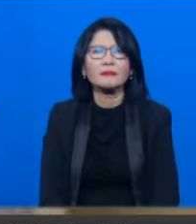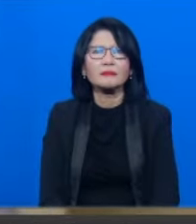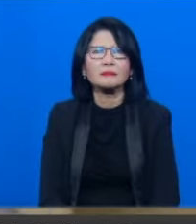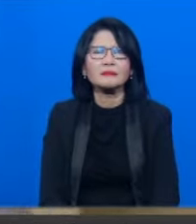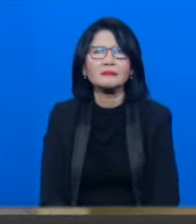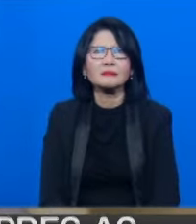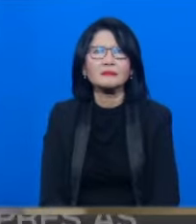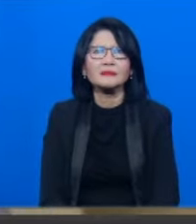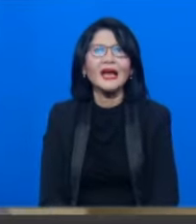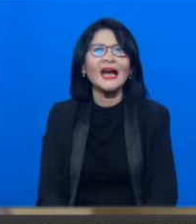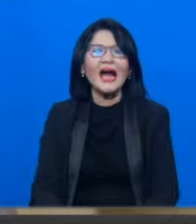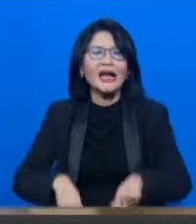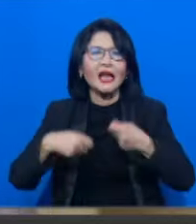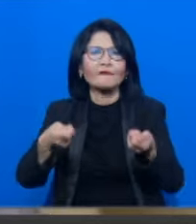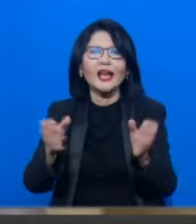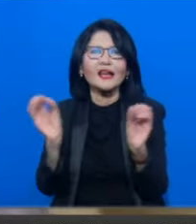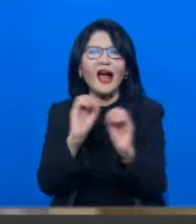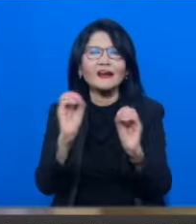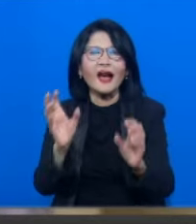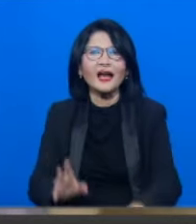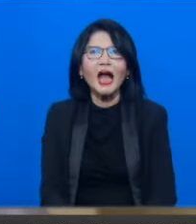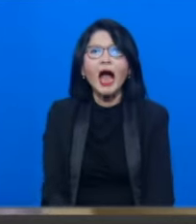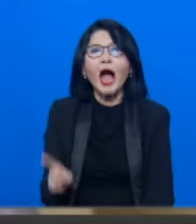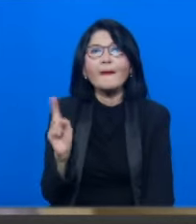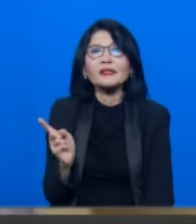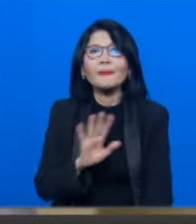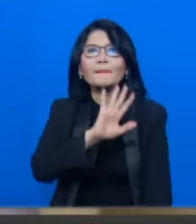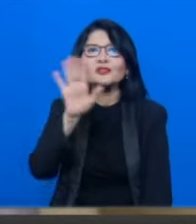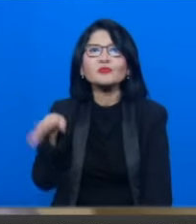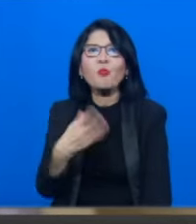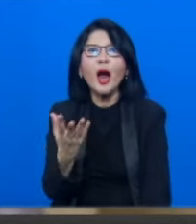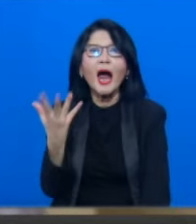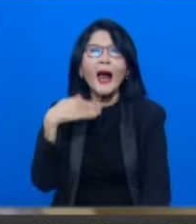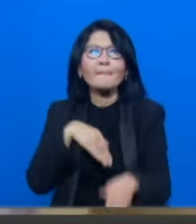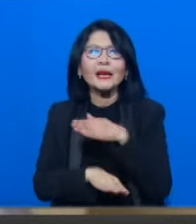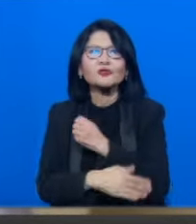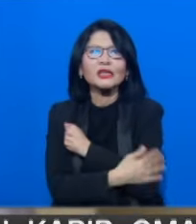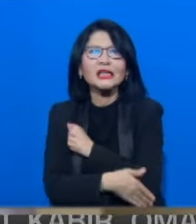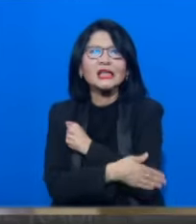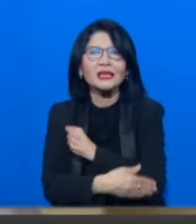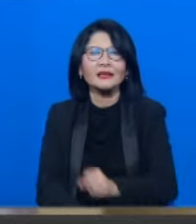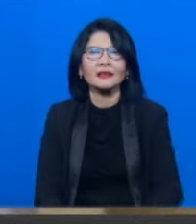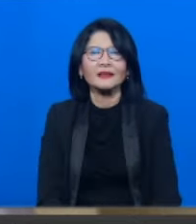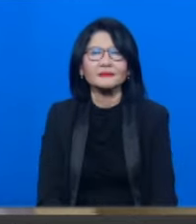tidak ada yang mendaftar gitu. Karena semua terserap ke negeri.